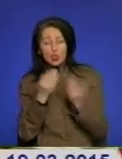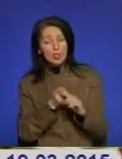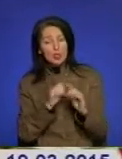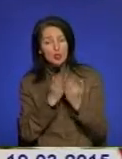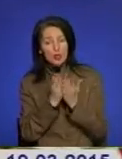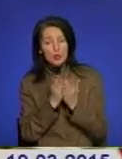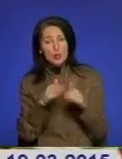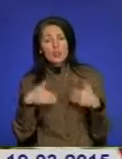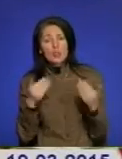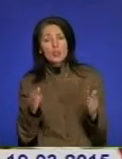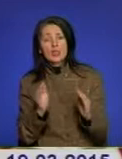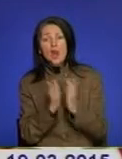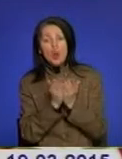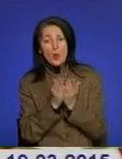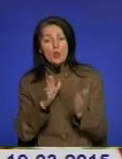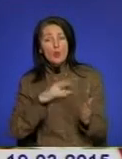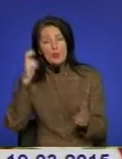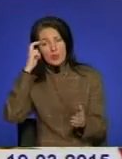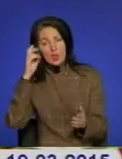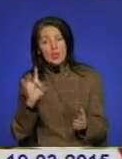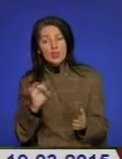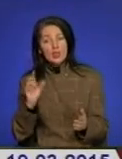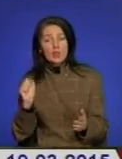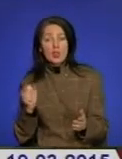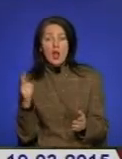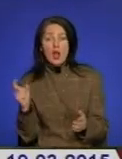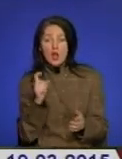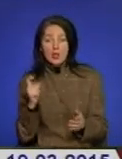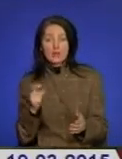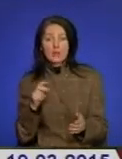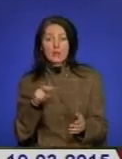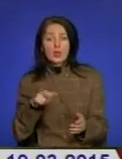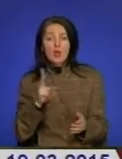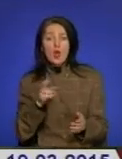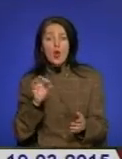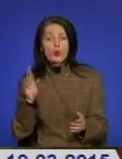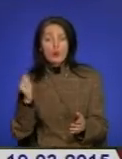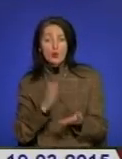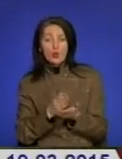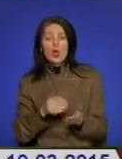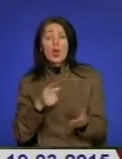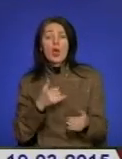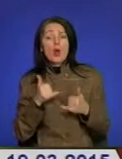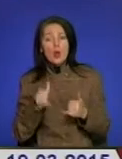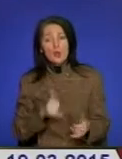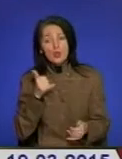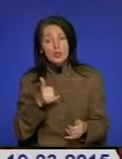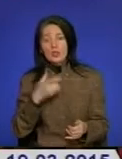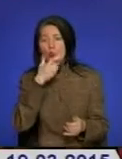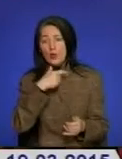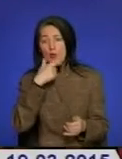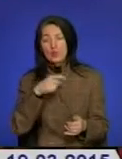Презентації роману відбулися в Києві, Рівному, Харкові. Ліна Костенко є почесним професором Києво-Могилянської